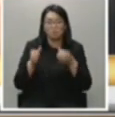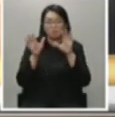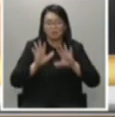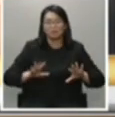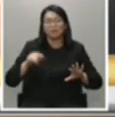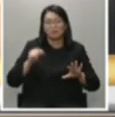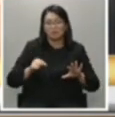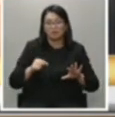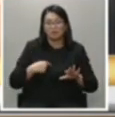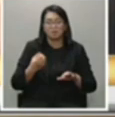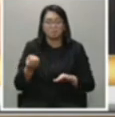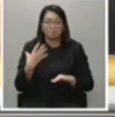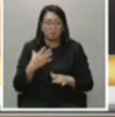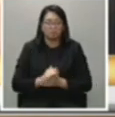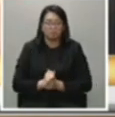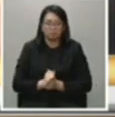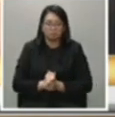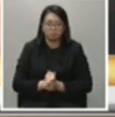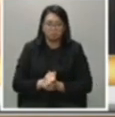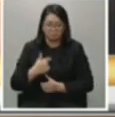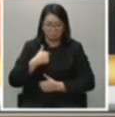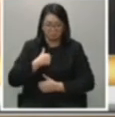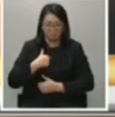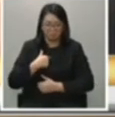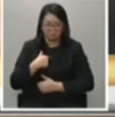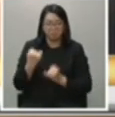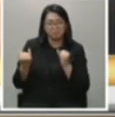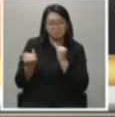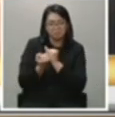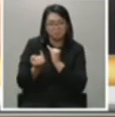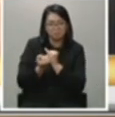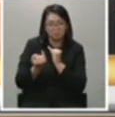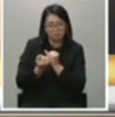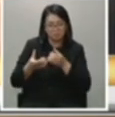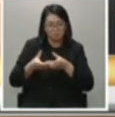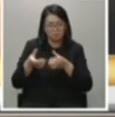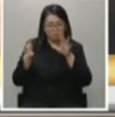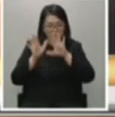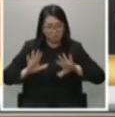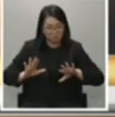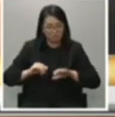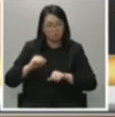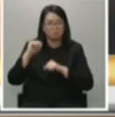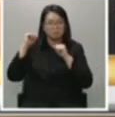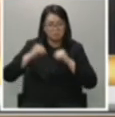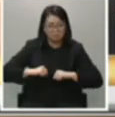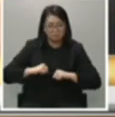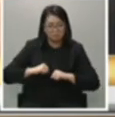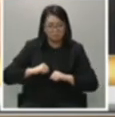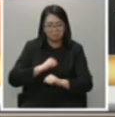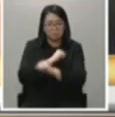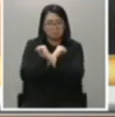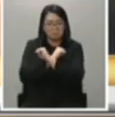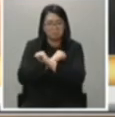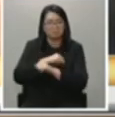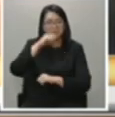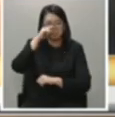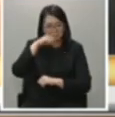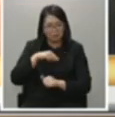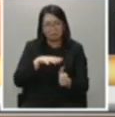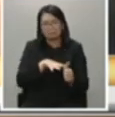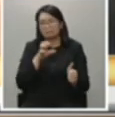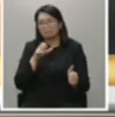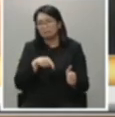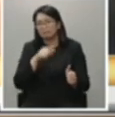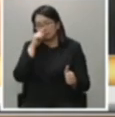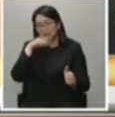ที่อวดอ้างว่าเรามีความใกล้ชิดยังออกมาตรการกีดกันทางการค้ากับไทยและจนถึง